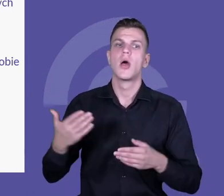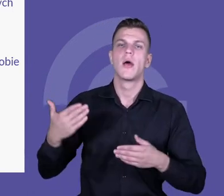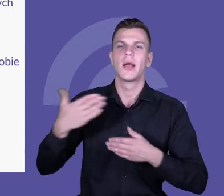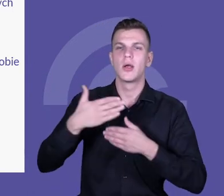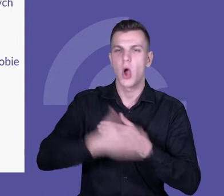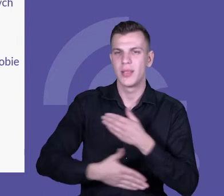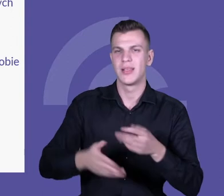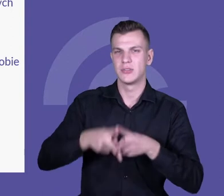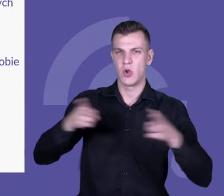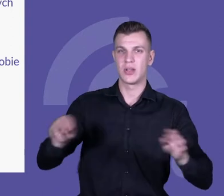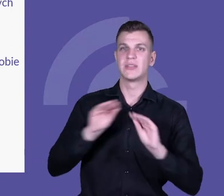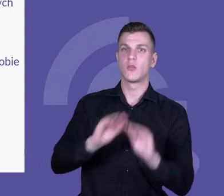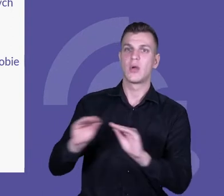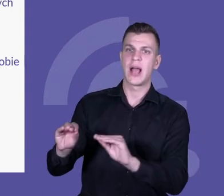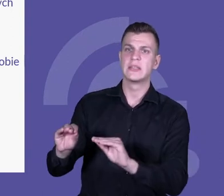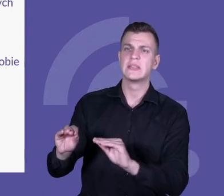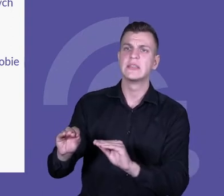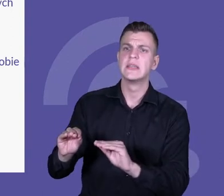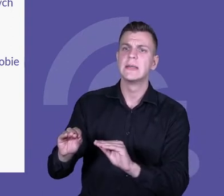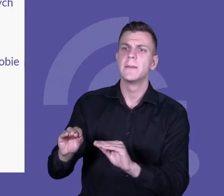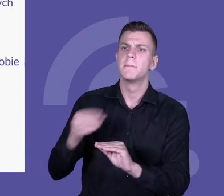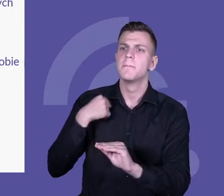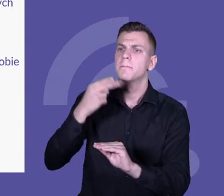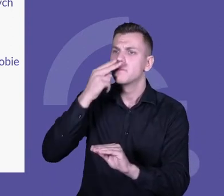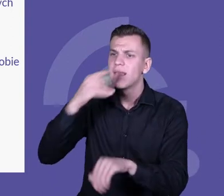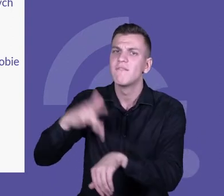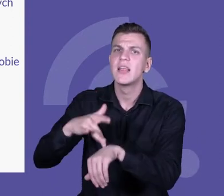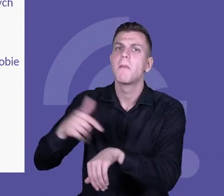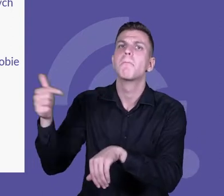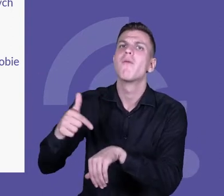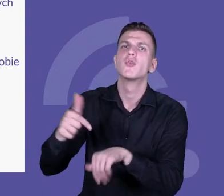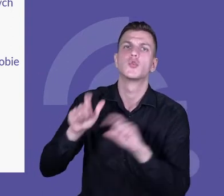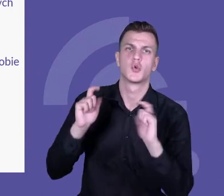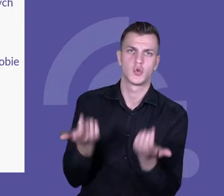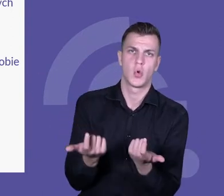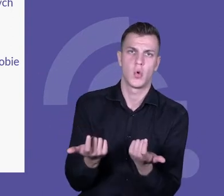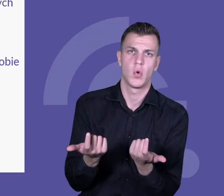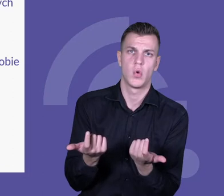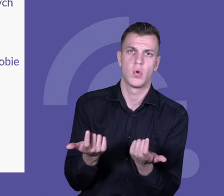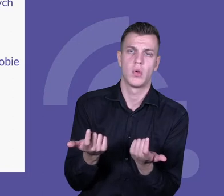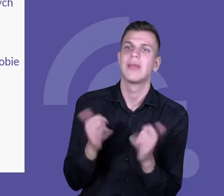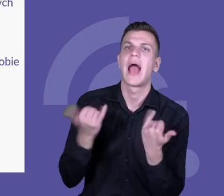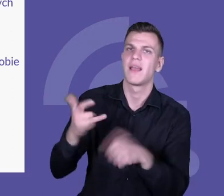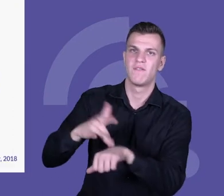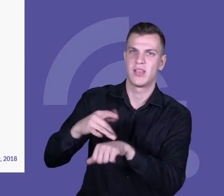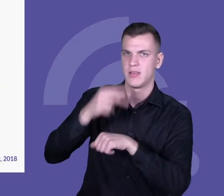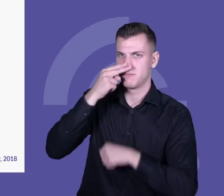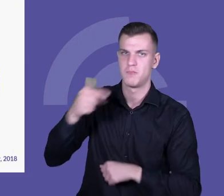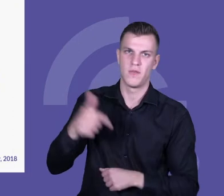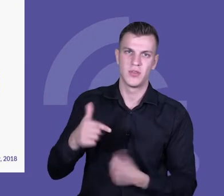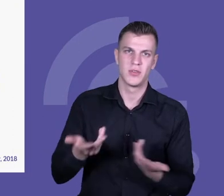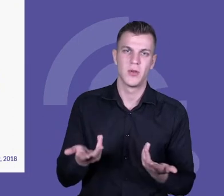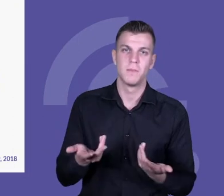chociażby dostarczyć, tak kolokwialnie mówiąc, w postaci efektów kształcenia. Dalej, najważniejsza